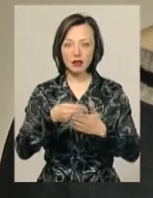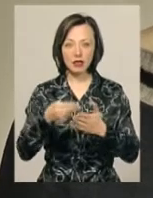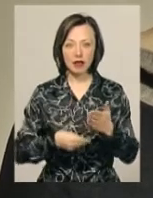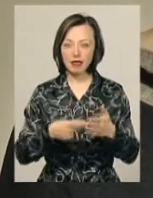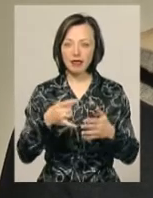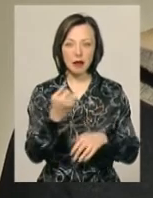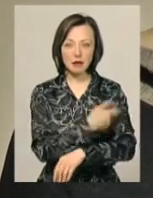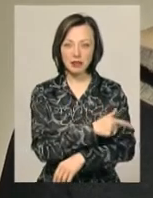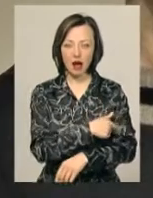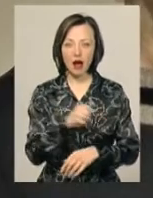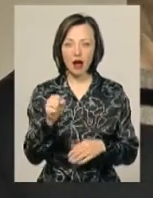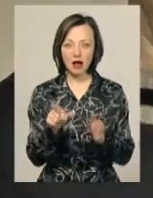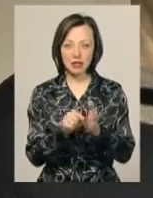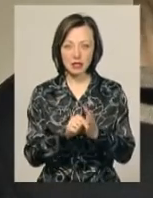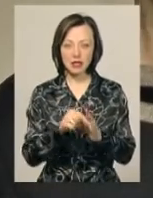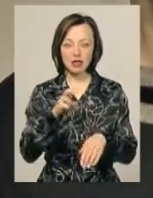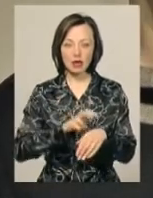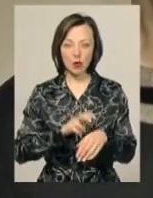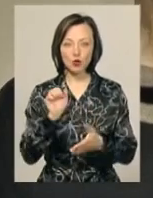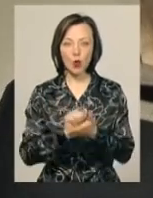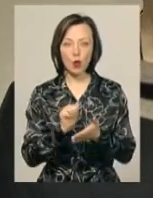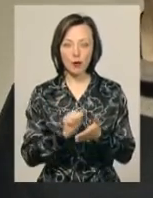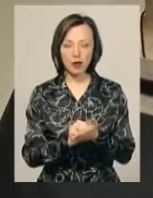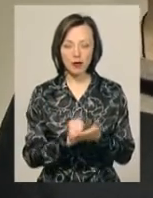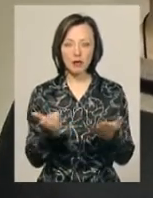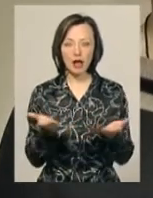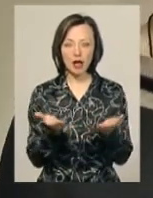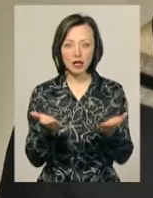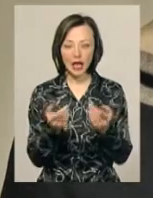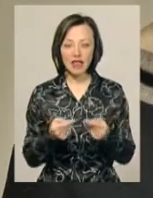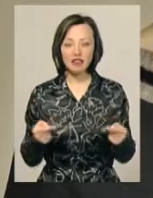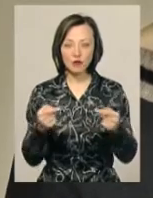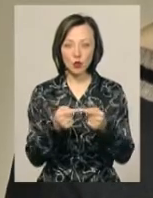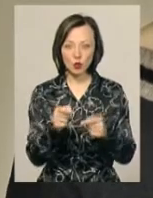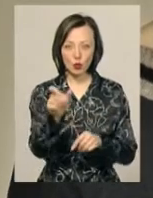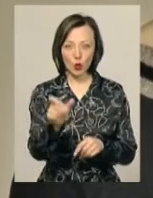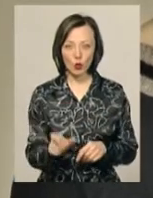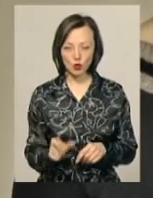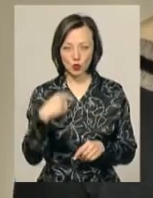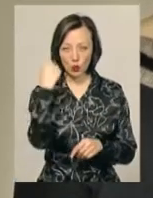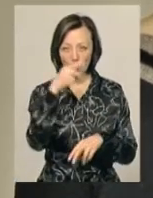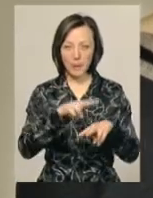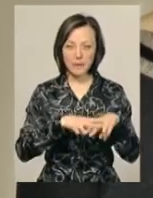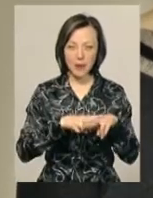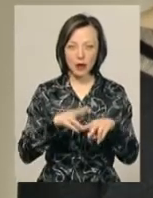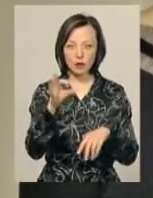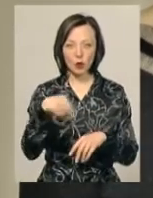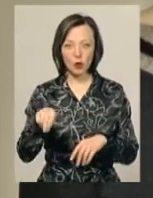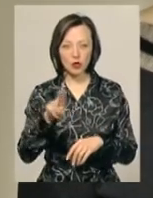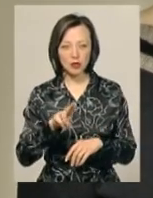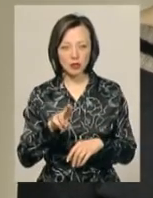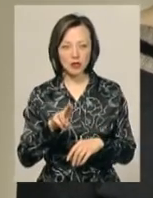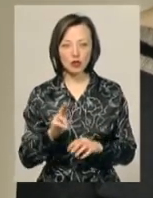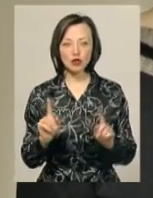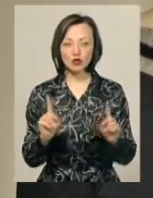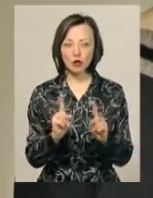середнім медичним працівником, з документами, які ідентифікують його особистість, це паспорт, це ідентифікаційний код,